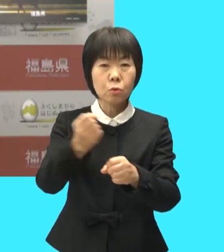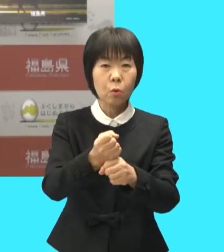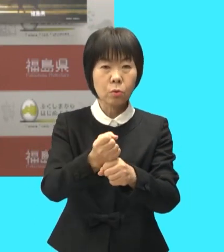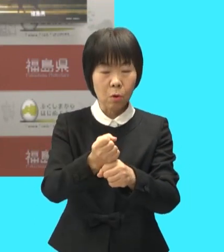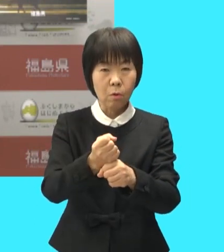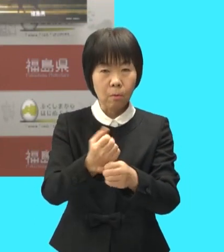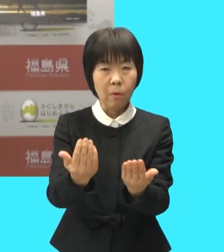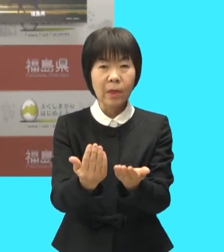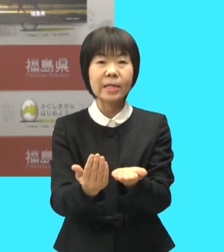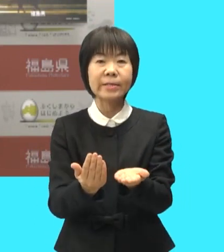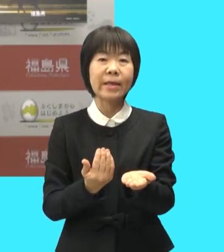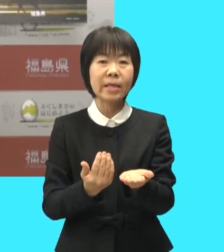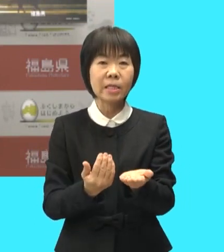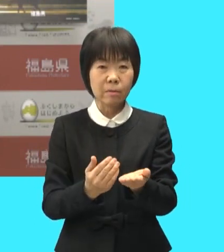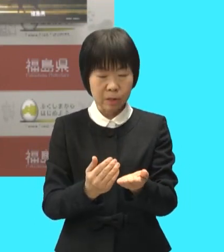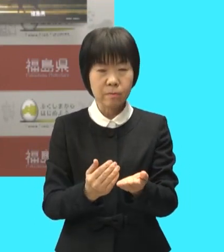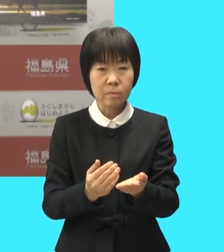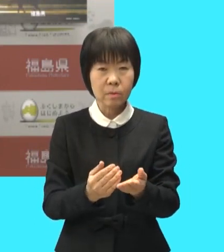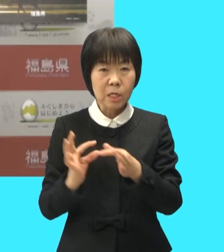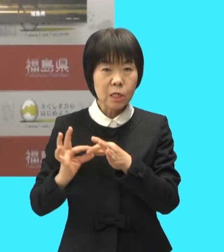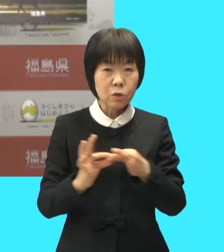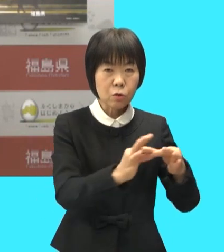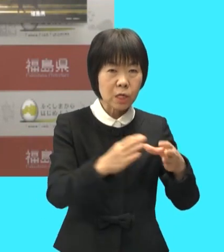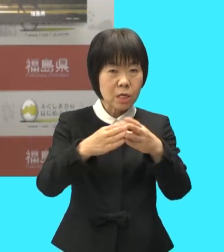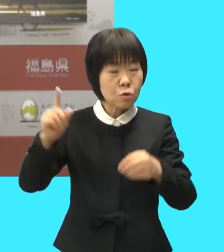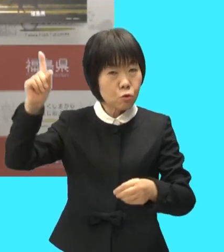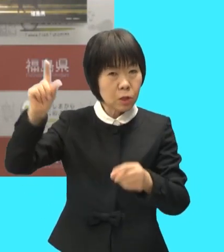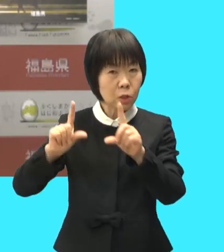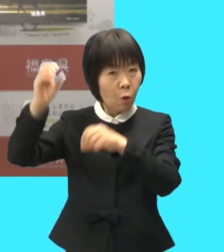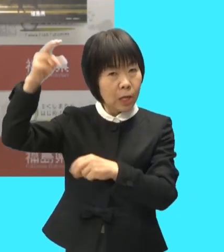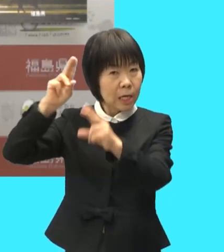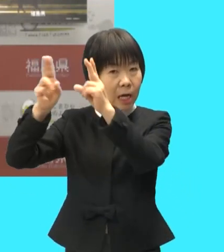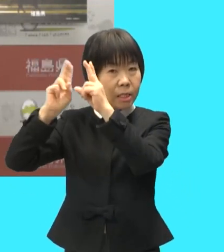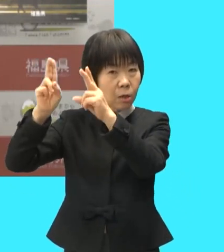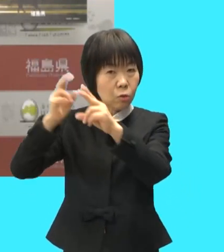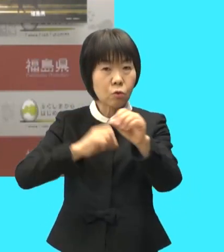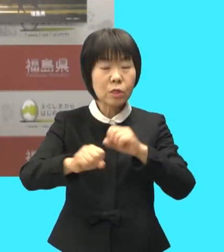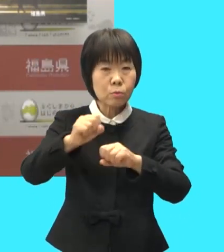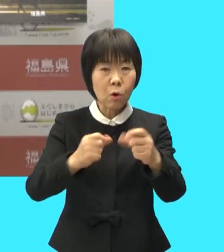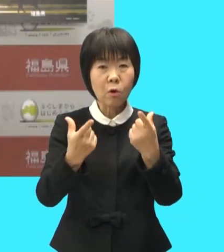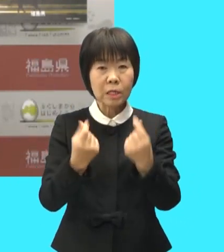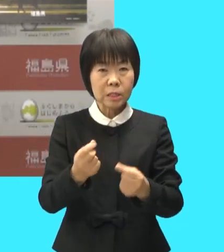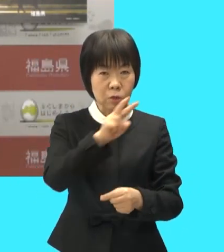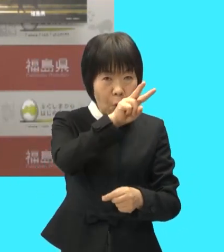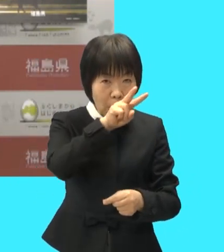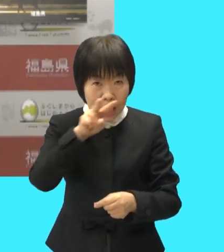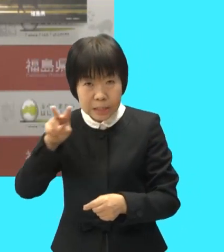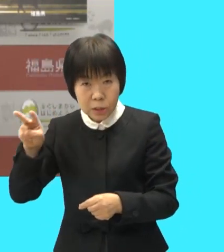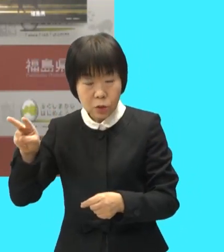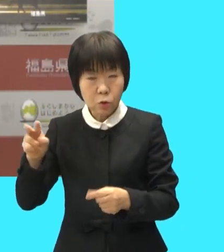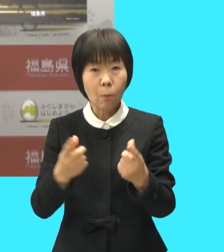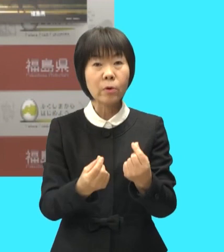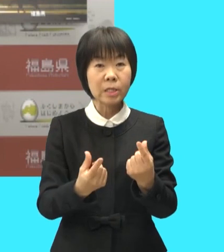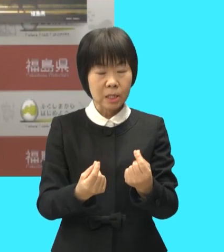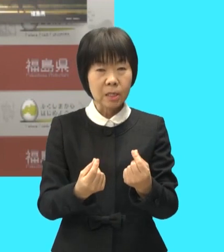提となります。引き続き国東京電力の取り組みをしっかりと監視するととも